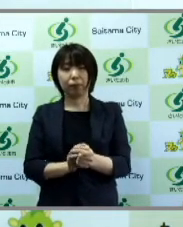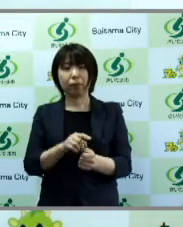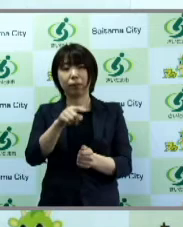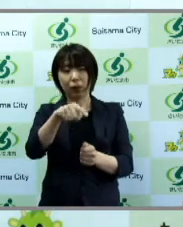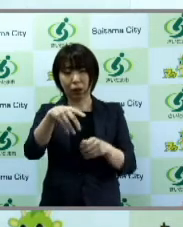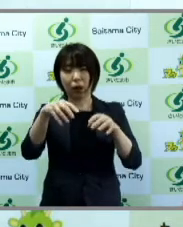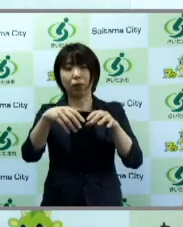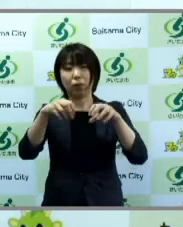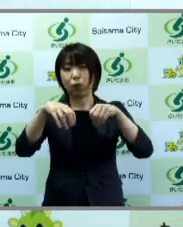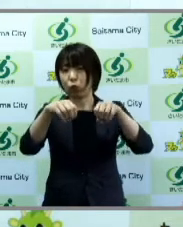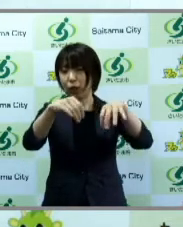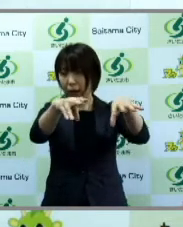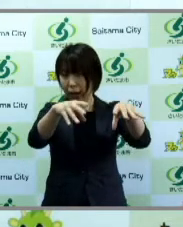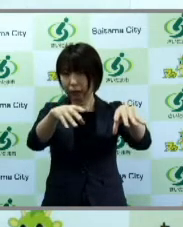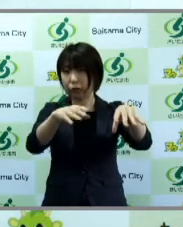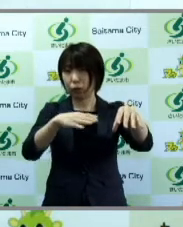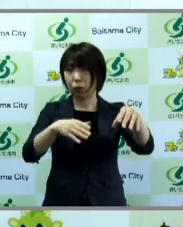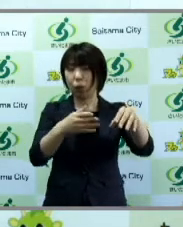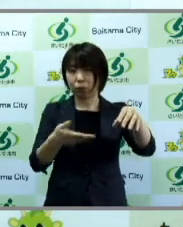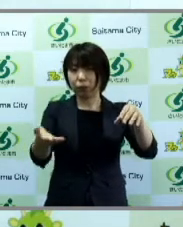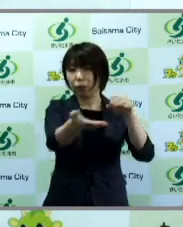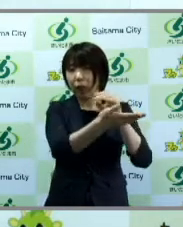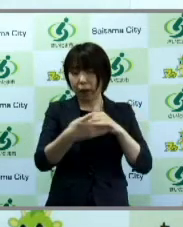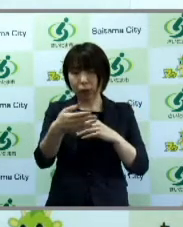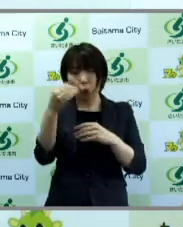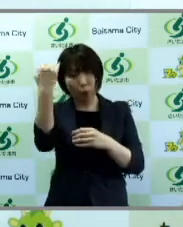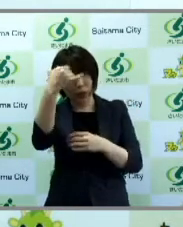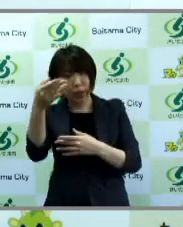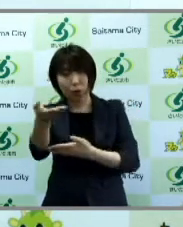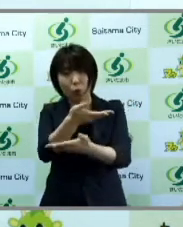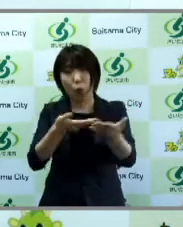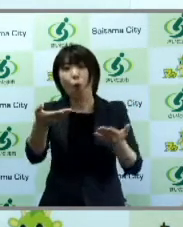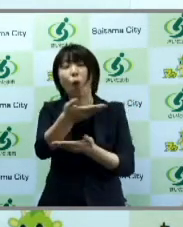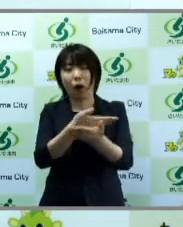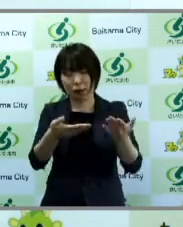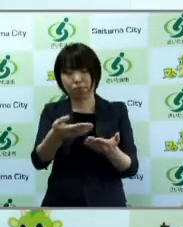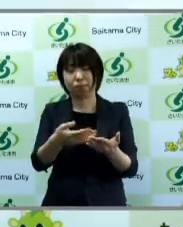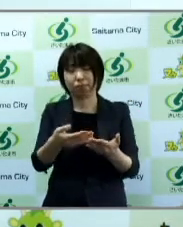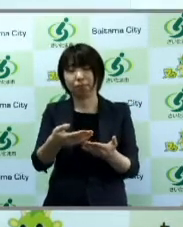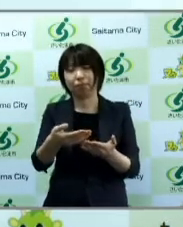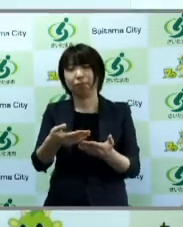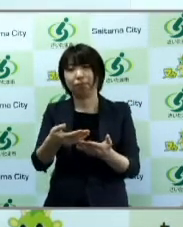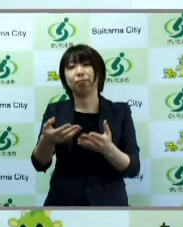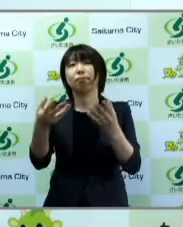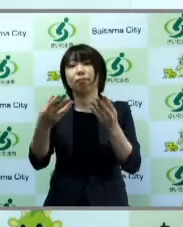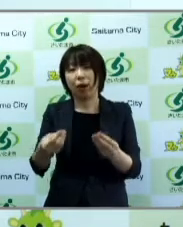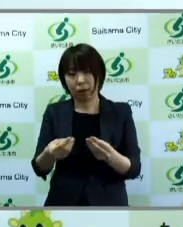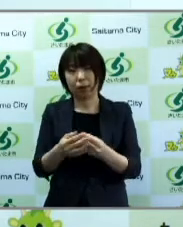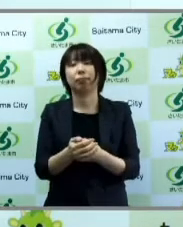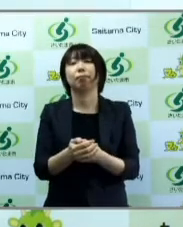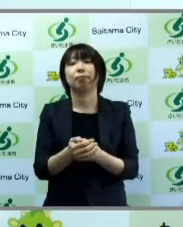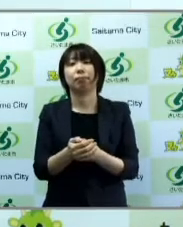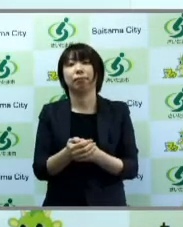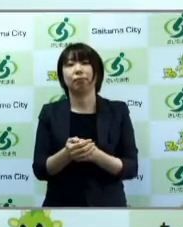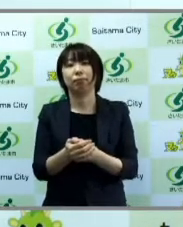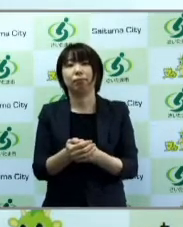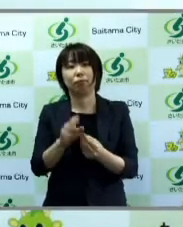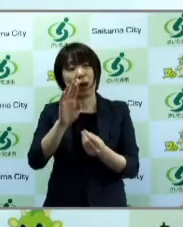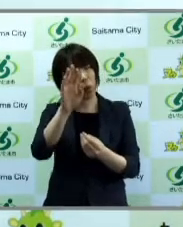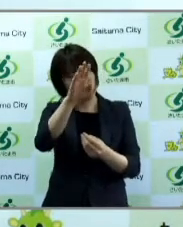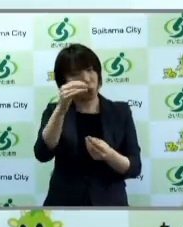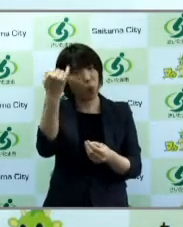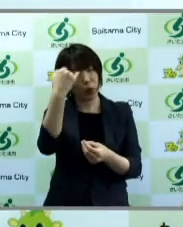さんとはいろいろ意見交換をさせていただいているところでございます。またいろんなご意見やら、あるいはお話を聞かせていただく